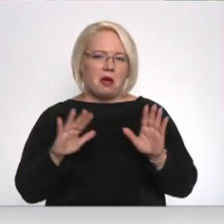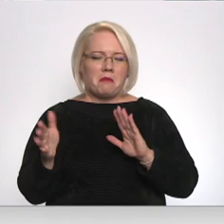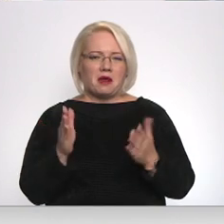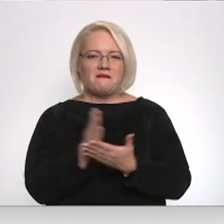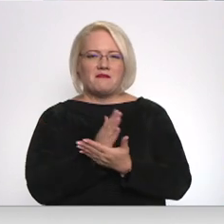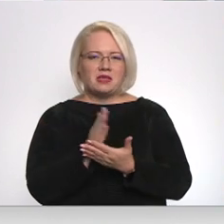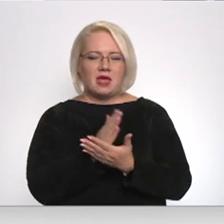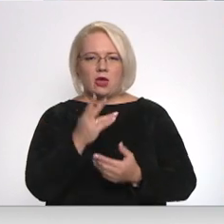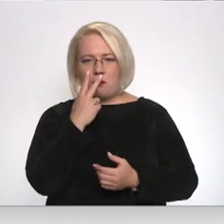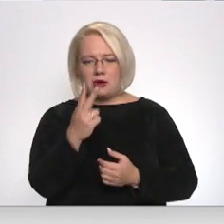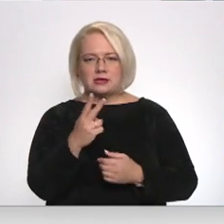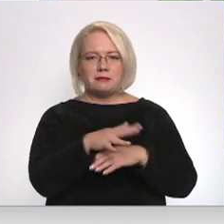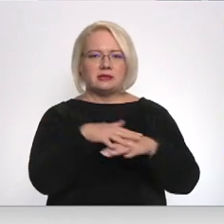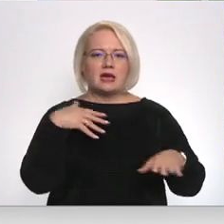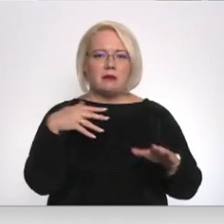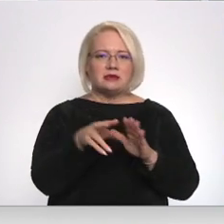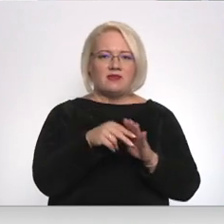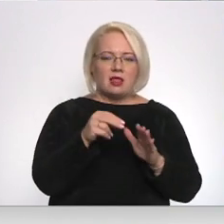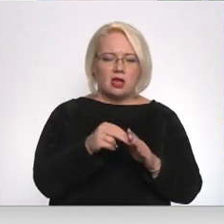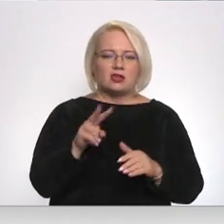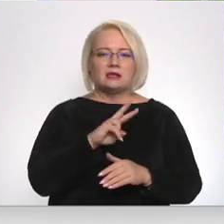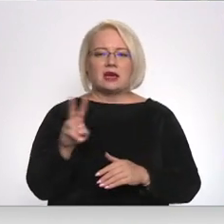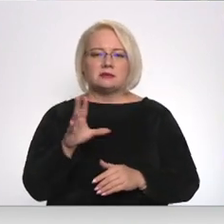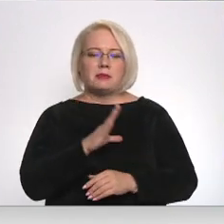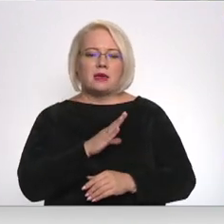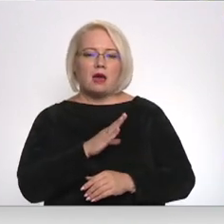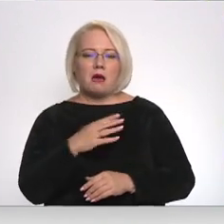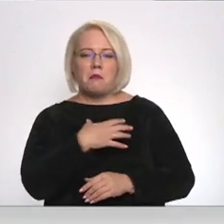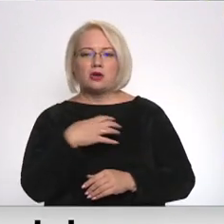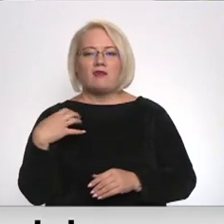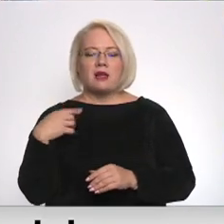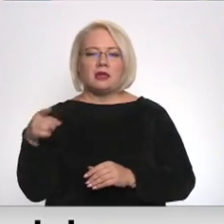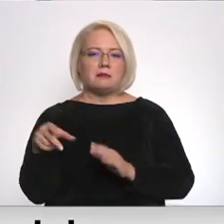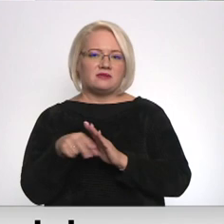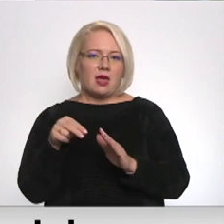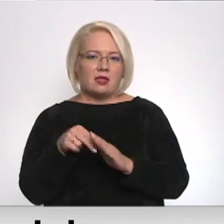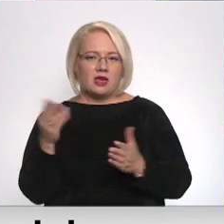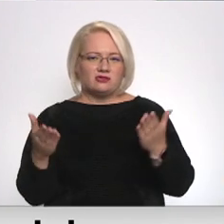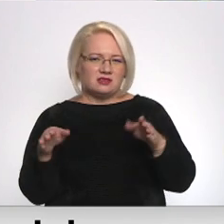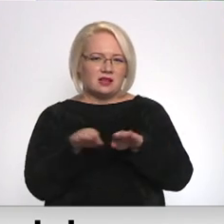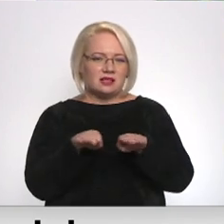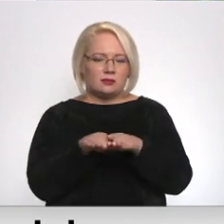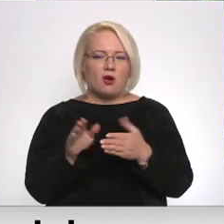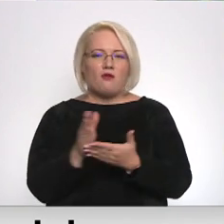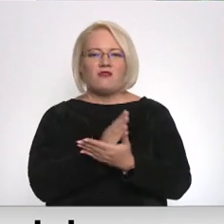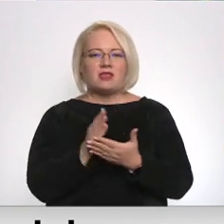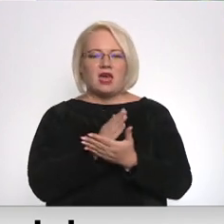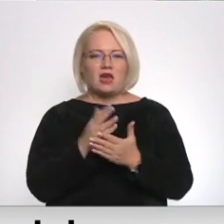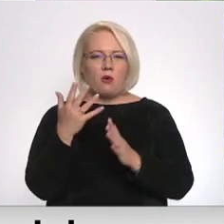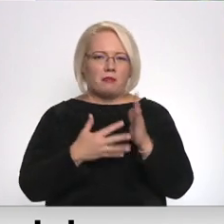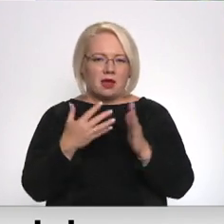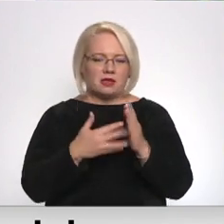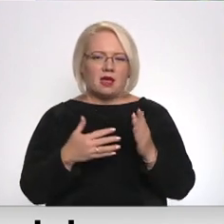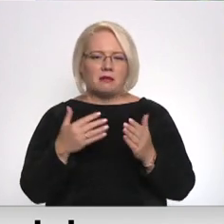jo paskatījāmies, kas bija Saeimas vēlēšanās, kas bija pašvaldības vēlēšanās, un tad kaut kādu vidēju izvilkām, bet nu,